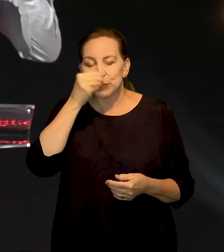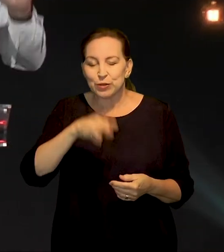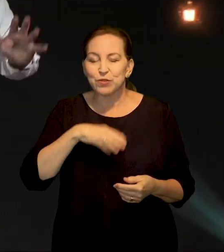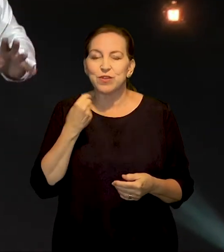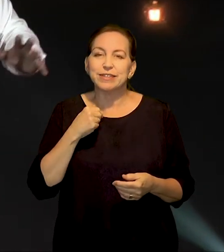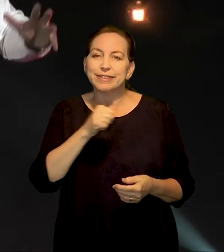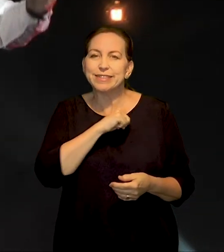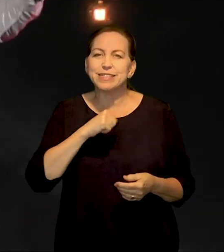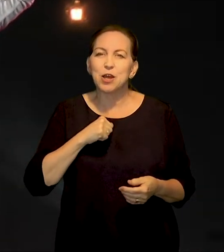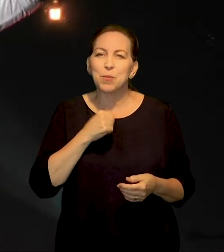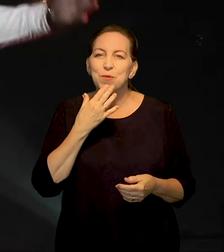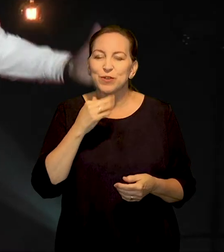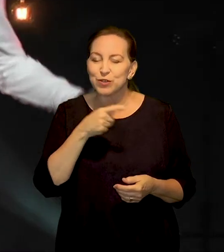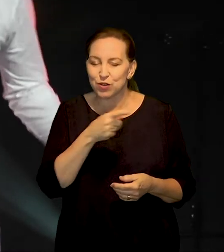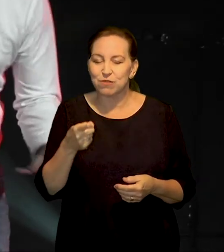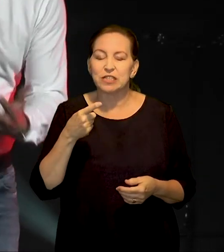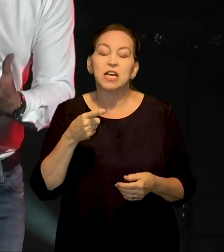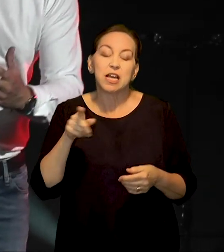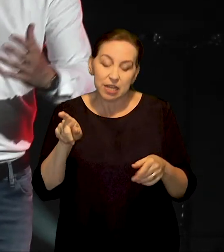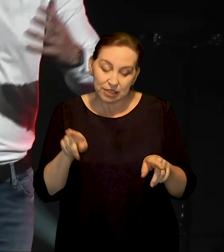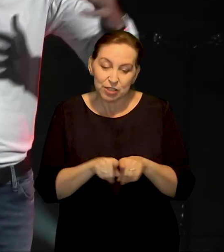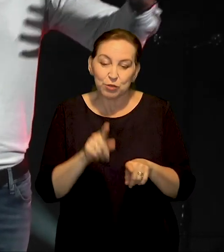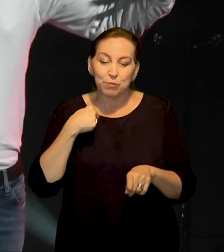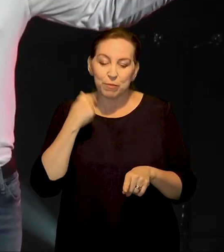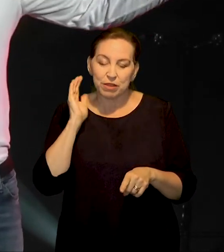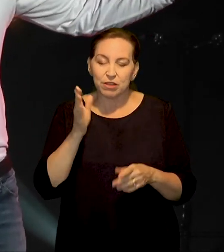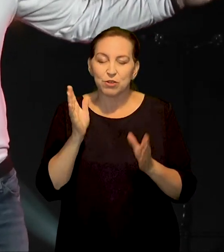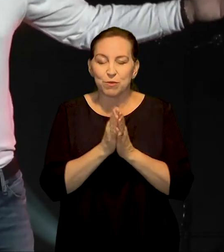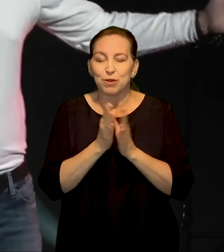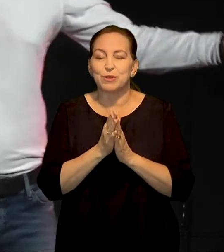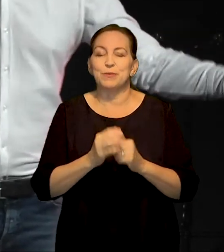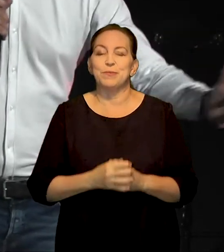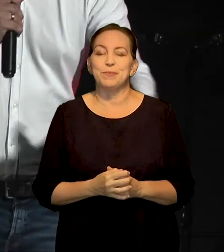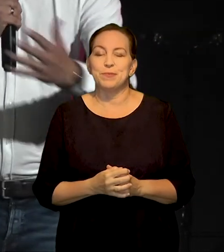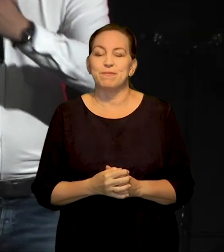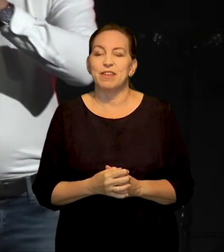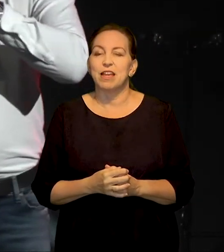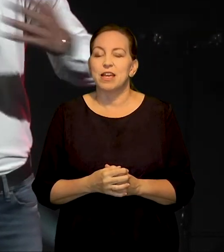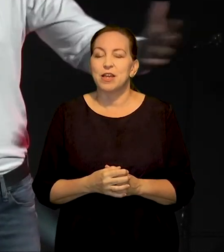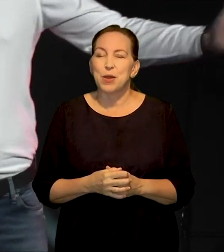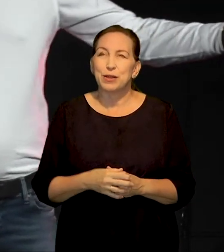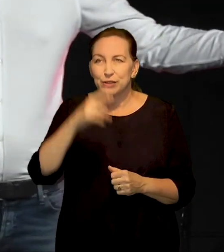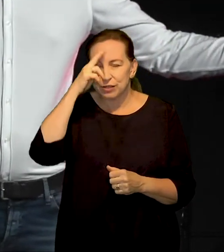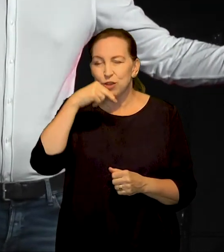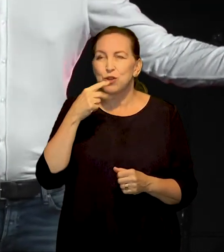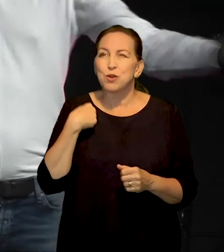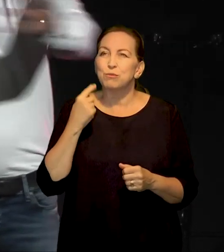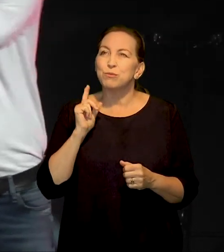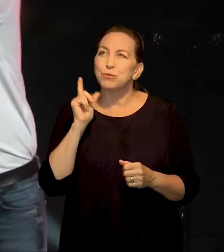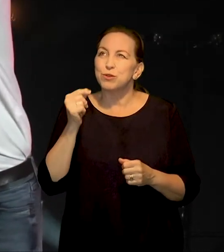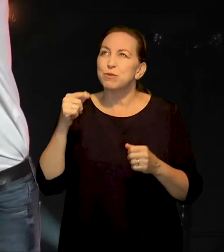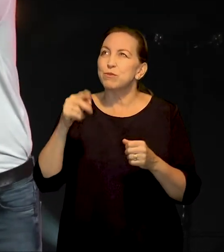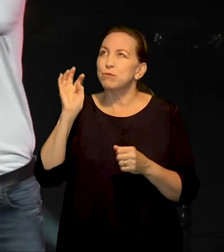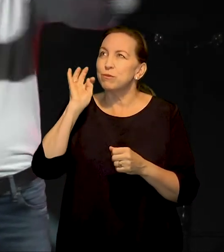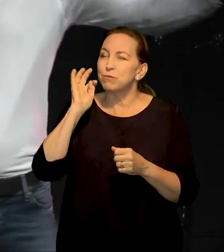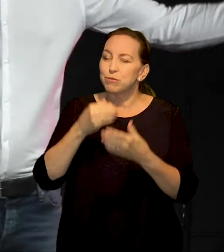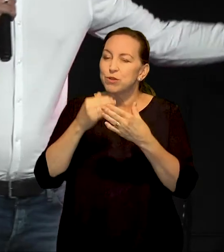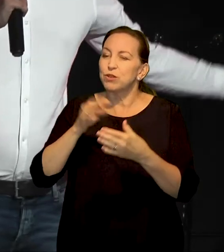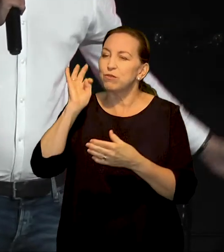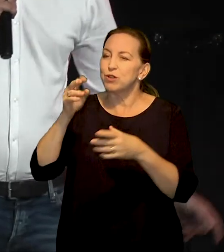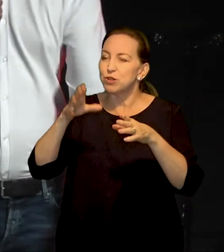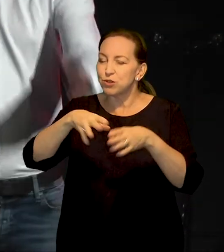tak ubitą glebę swoimi poglądami, swoim myśleniem, swoim ciasnym myśleniem, że one nigdy nie